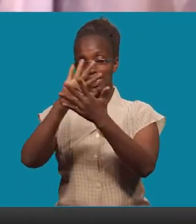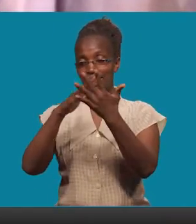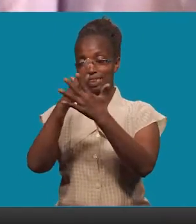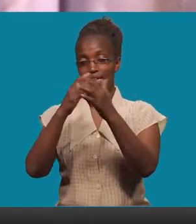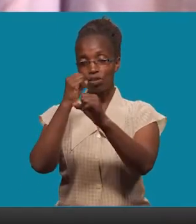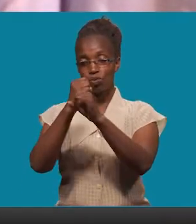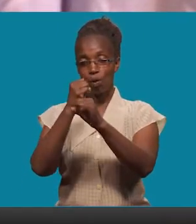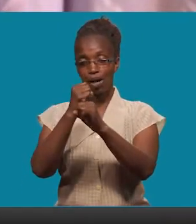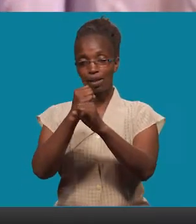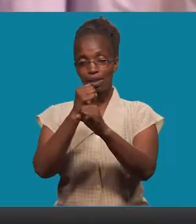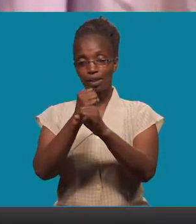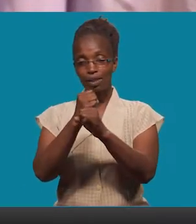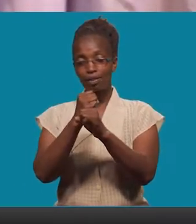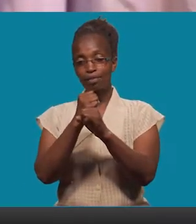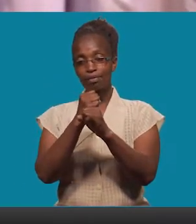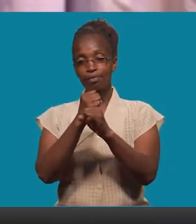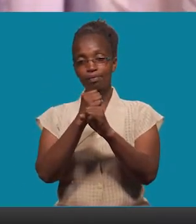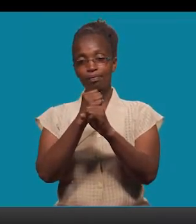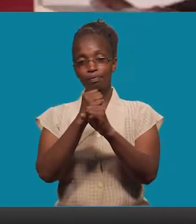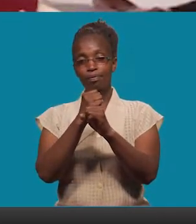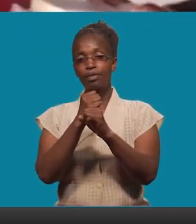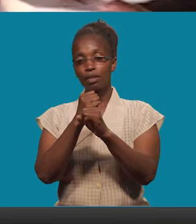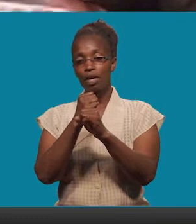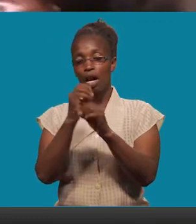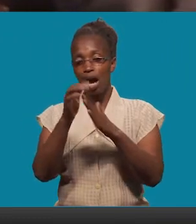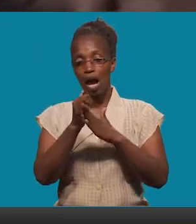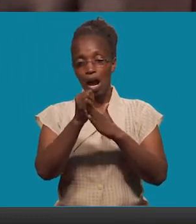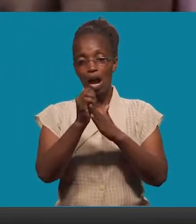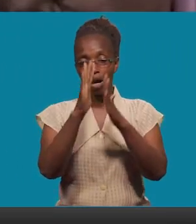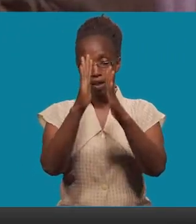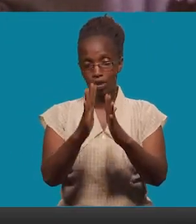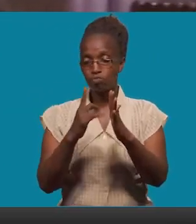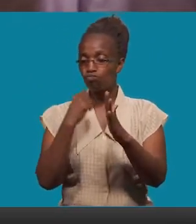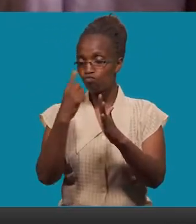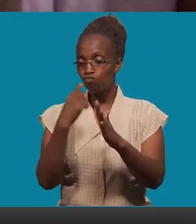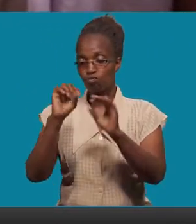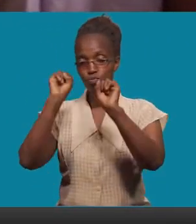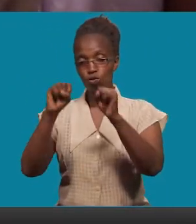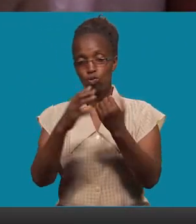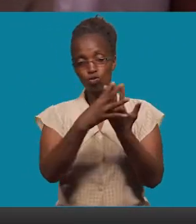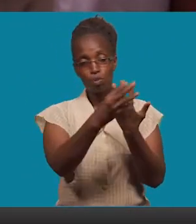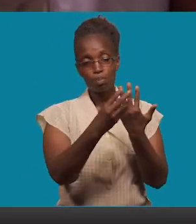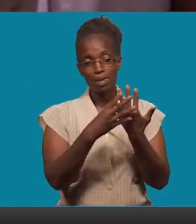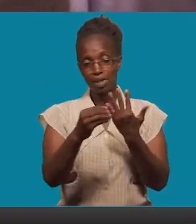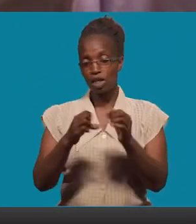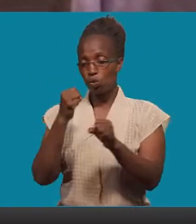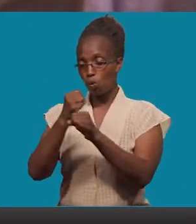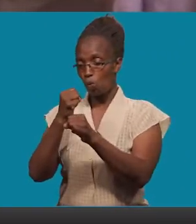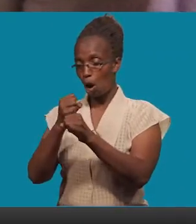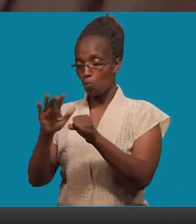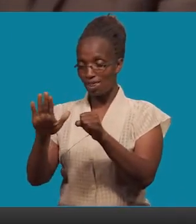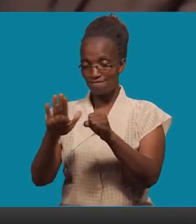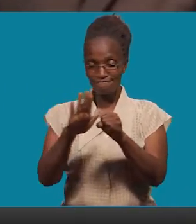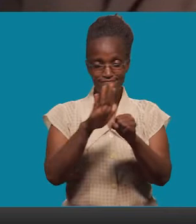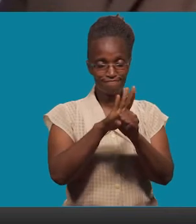Wow. And you are that community leader. Kiongozi wa kuigwa ufanya kazi na moyo mkujufu, ambapo